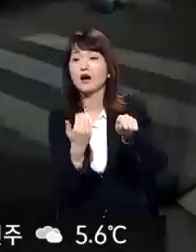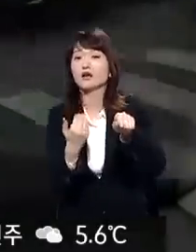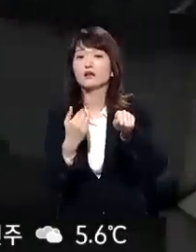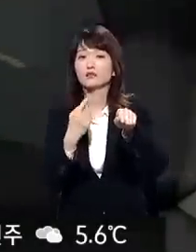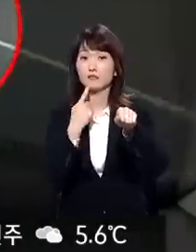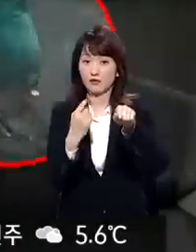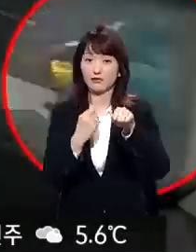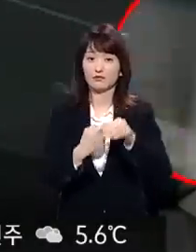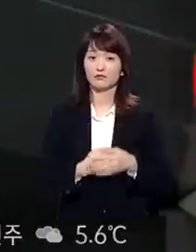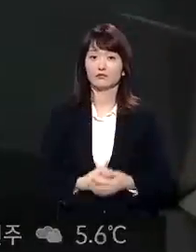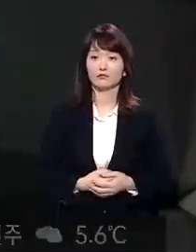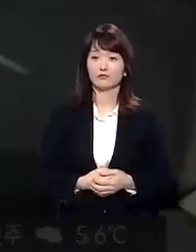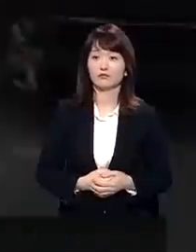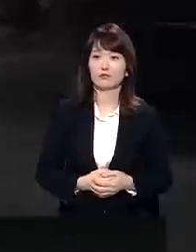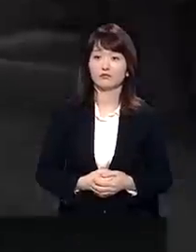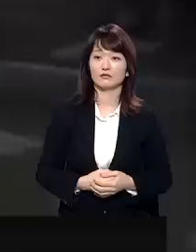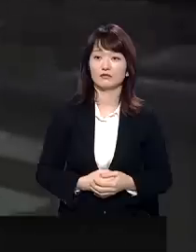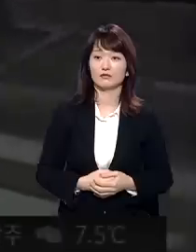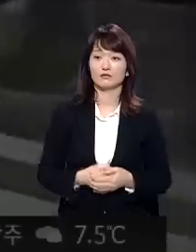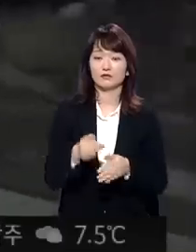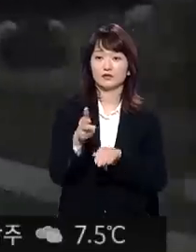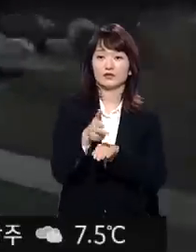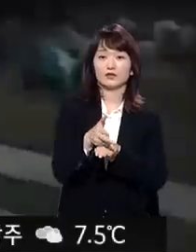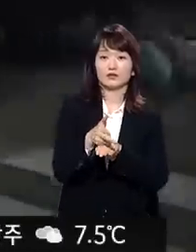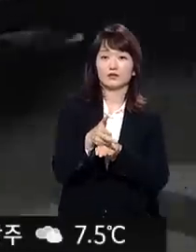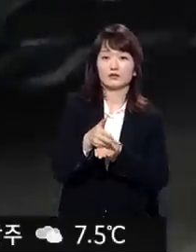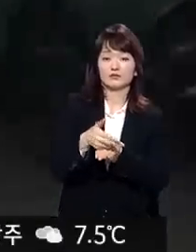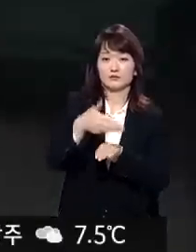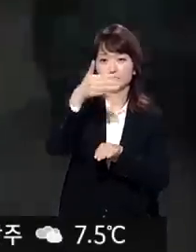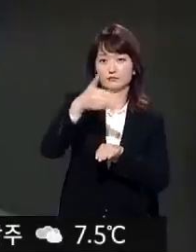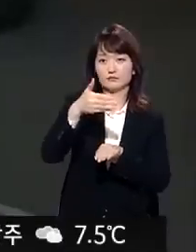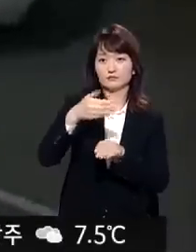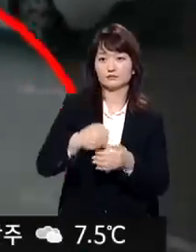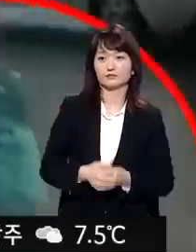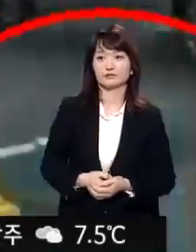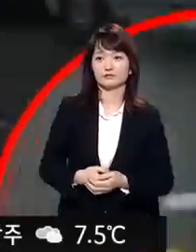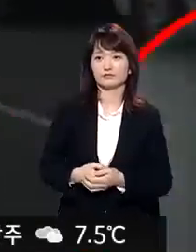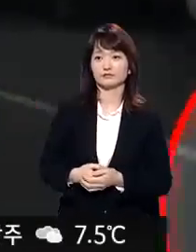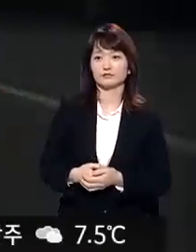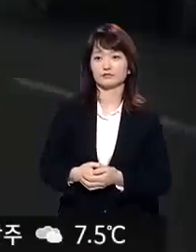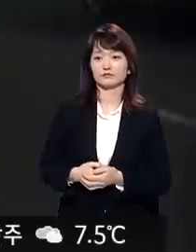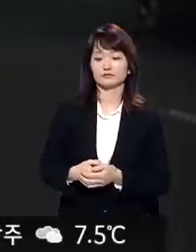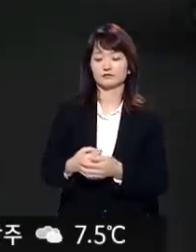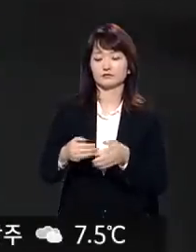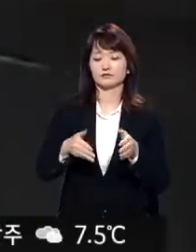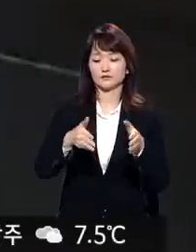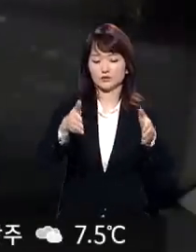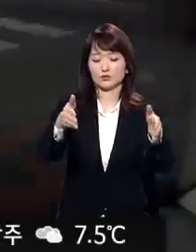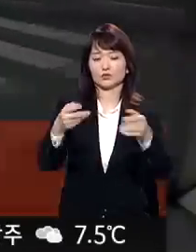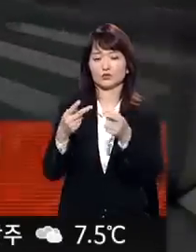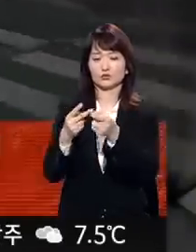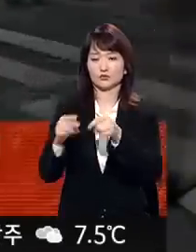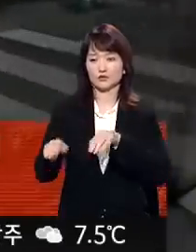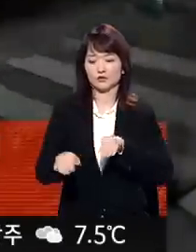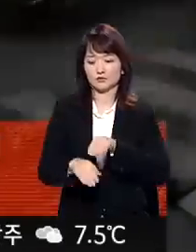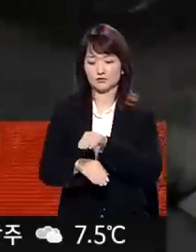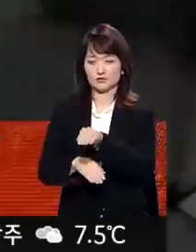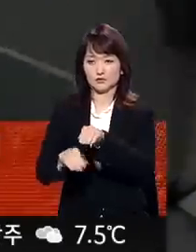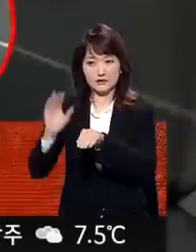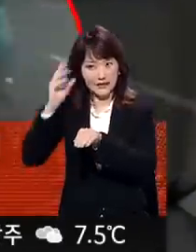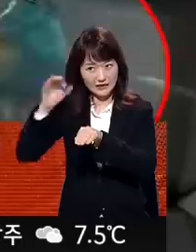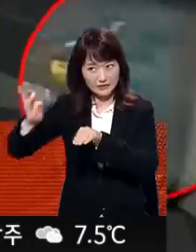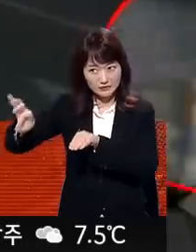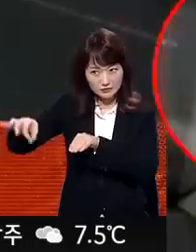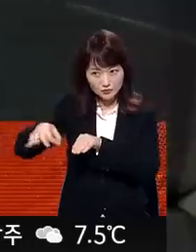팀장님. 그렇습니다. 저 보면 블랙박스 차량이 2차선으로 가는 중에 저 어린 학생이 자전거를 타고 3차선에 가는